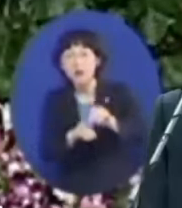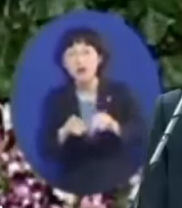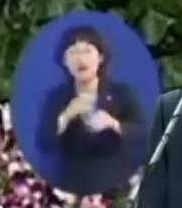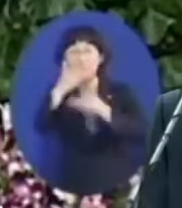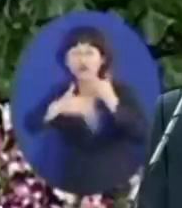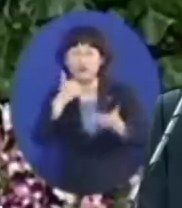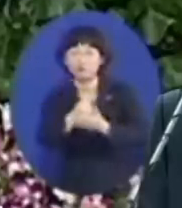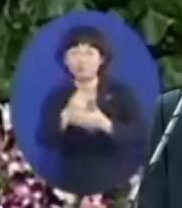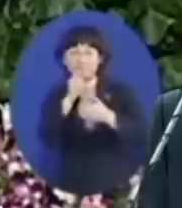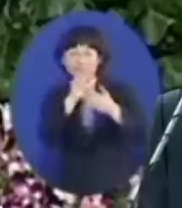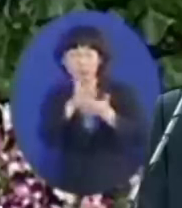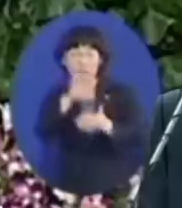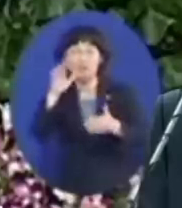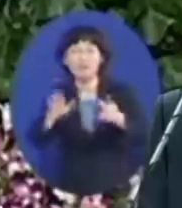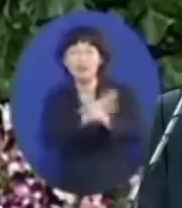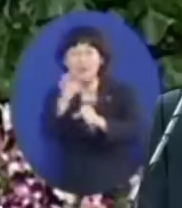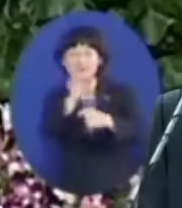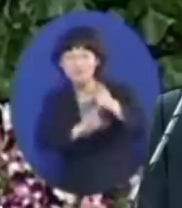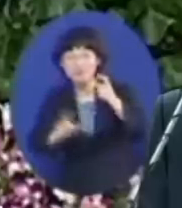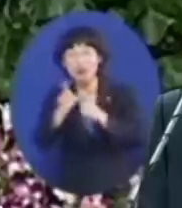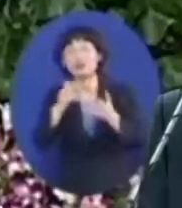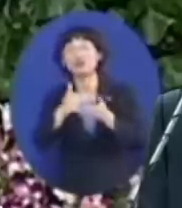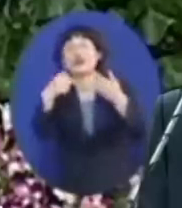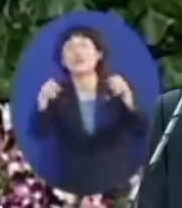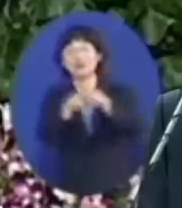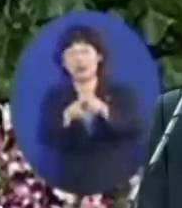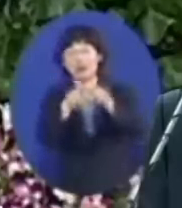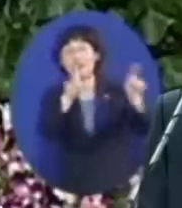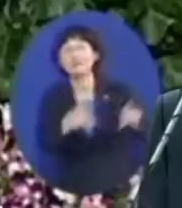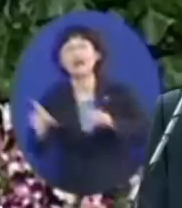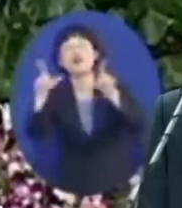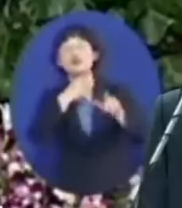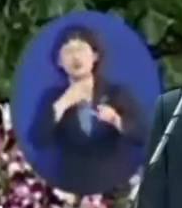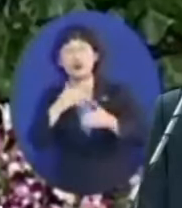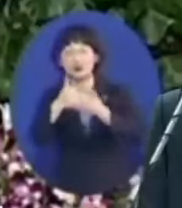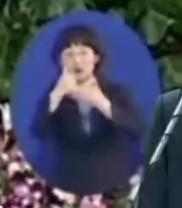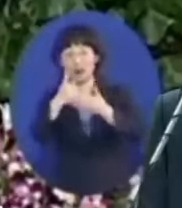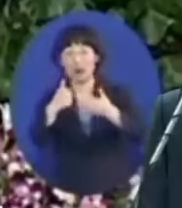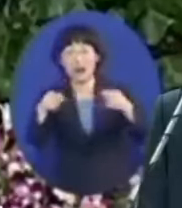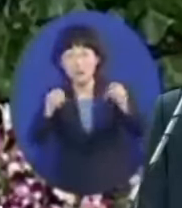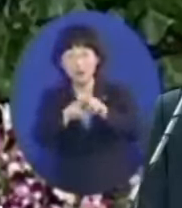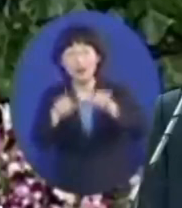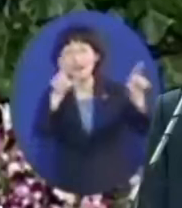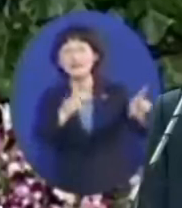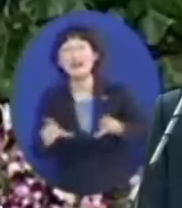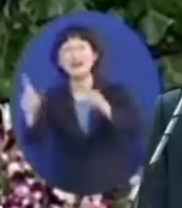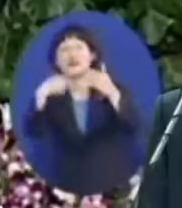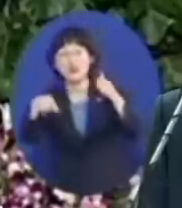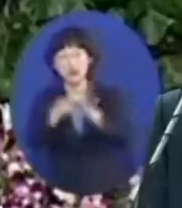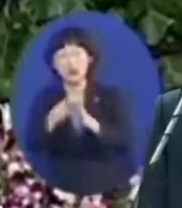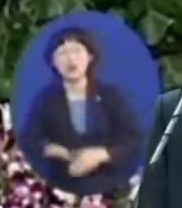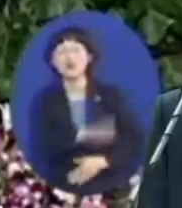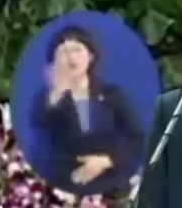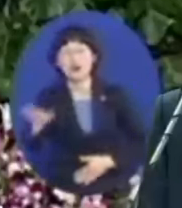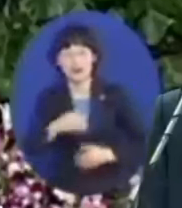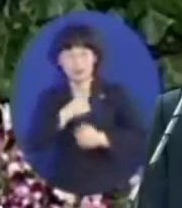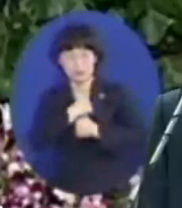사랑할수록 주님과 함께 살고 싶어하는 것입니다. 주님과 함께 살기 위해서는 우리가 지켜야